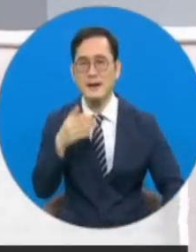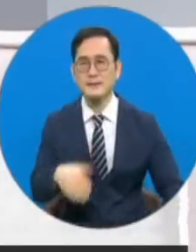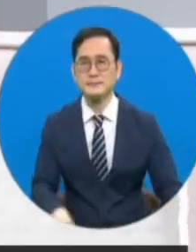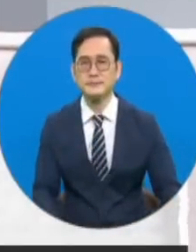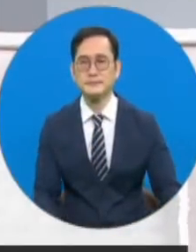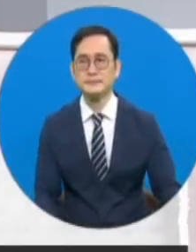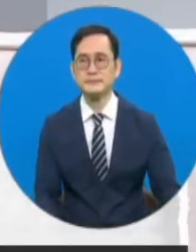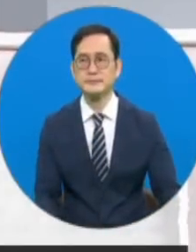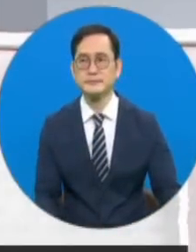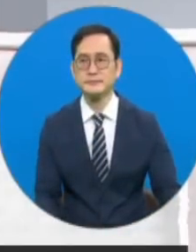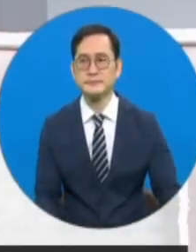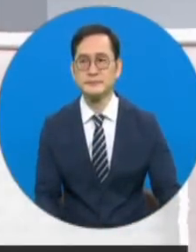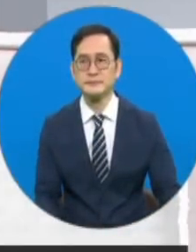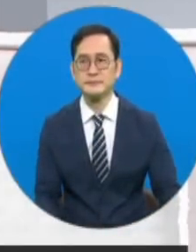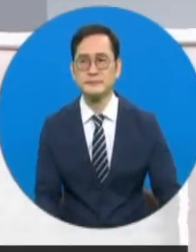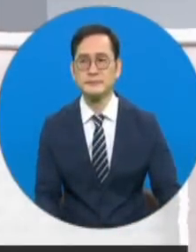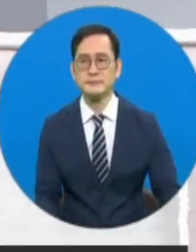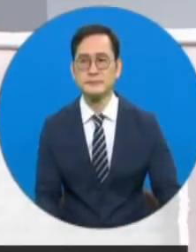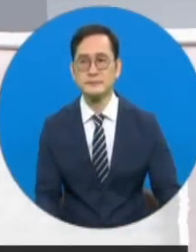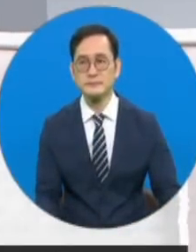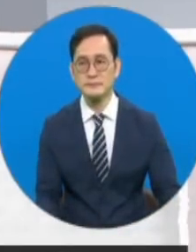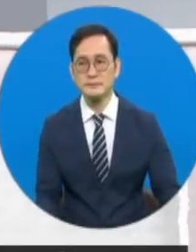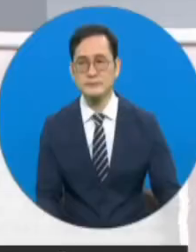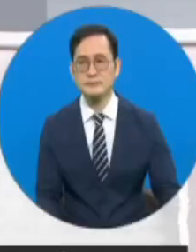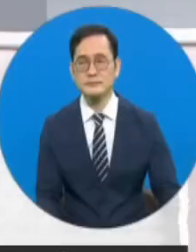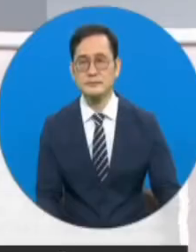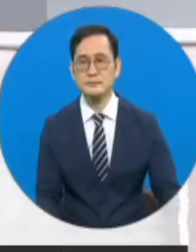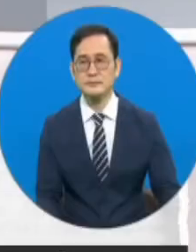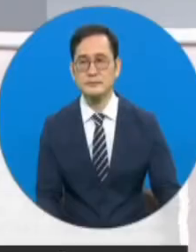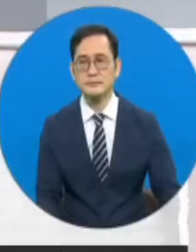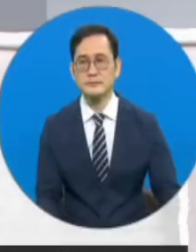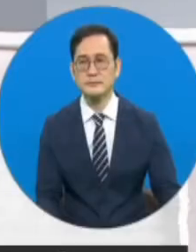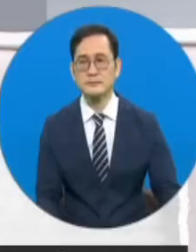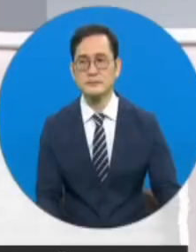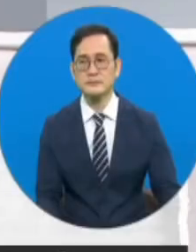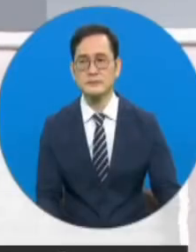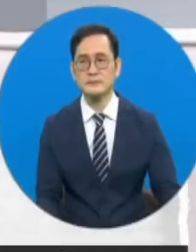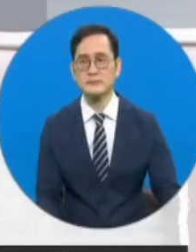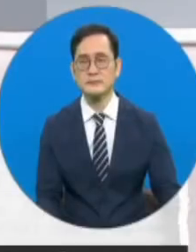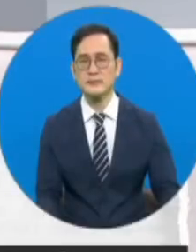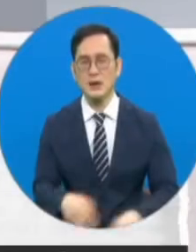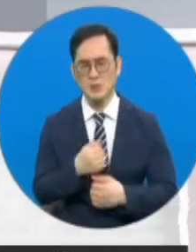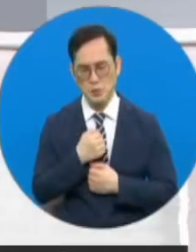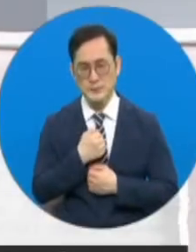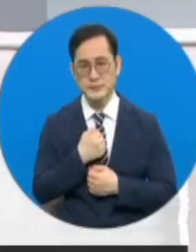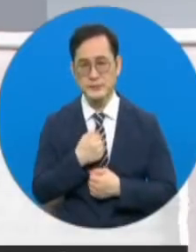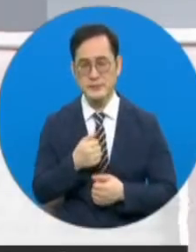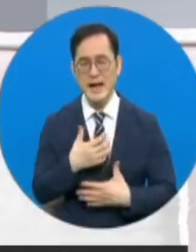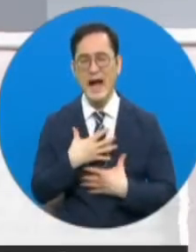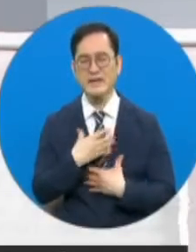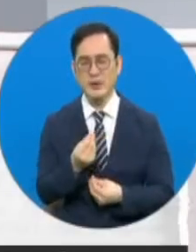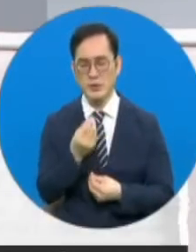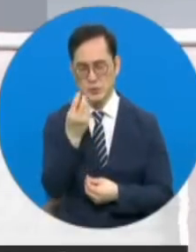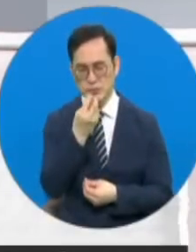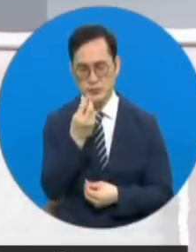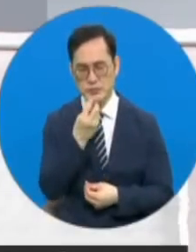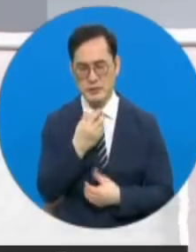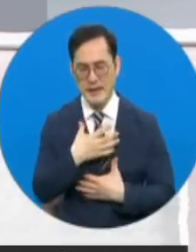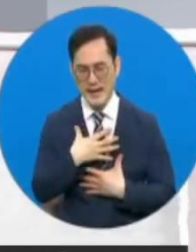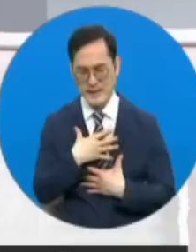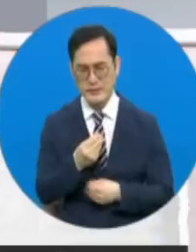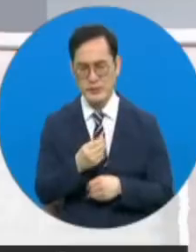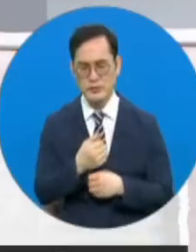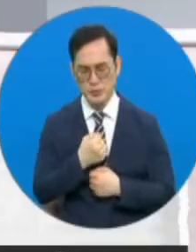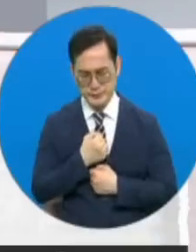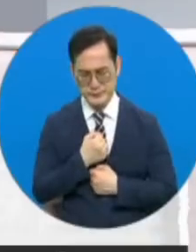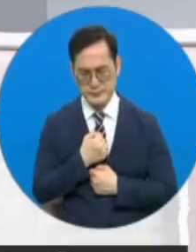다만 또 너무 조급하게 하다 보면 또 다른 상황에서 생길 수 있기 때문에 아마 바라보는 뭐 국민 여러분들이나 모든 분들도